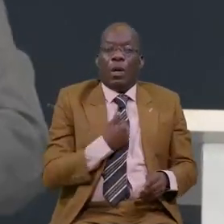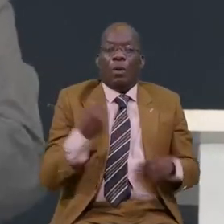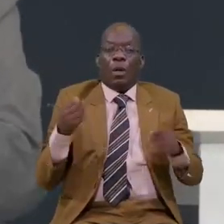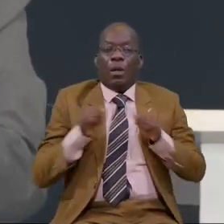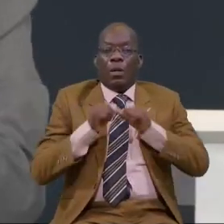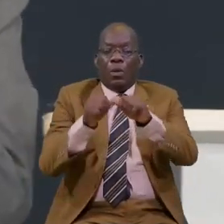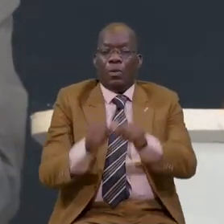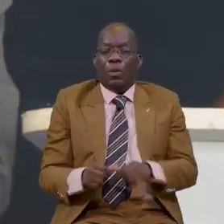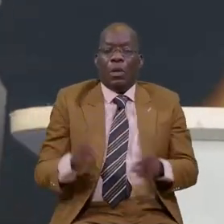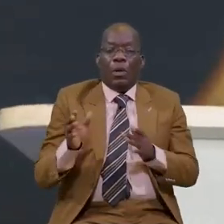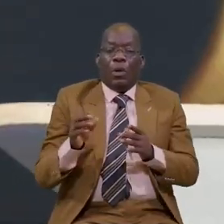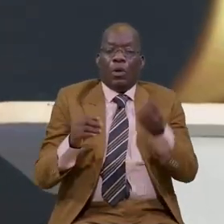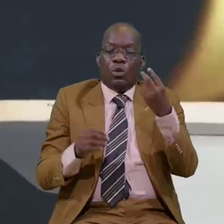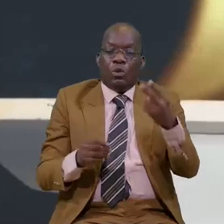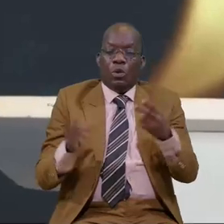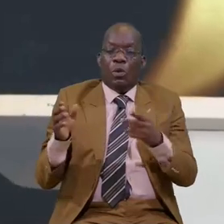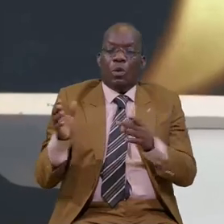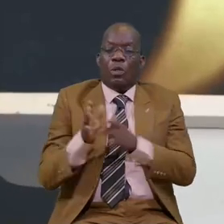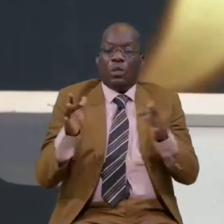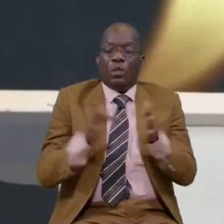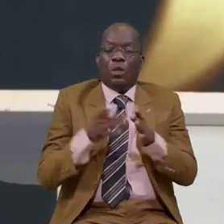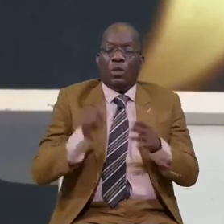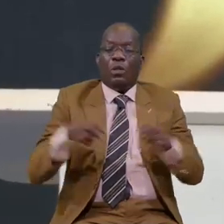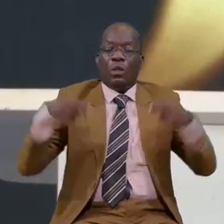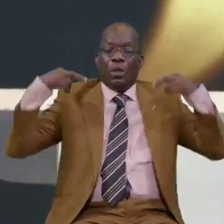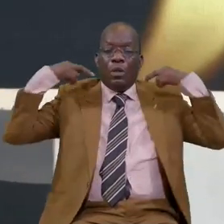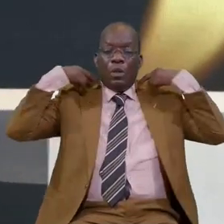soutient notre fermeté. Deuxième point, Jésus,